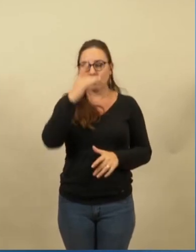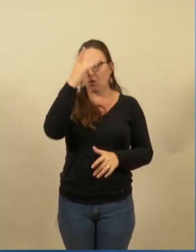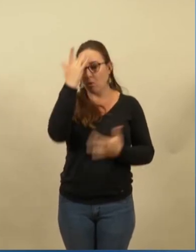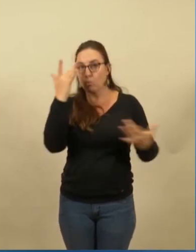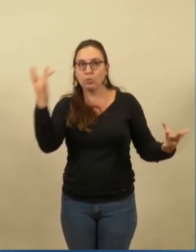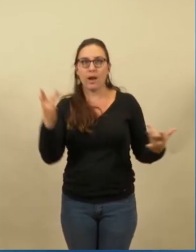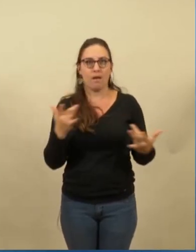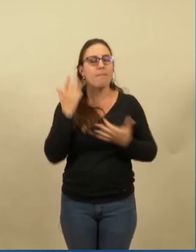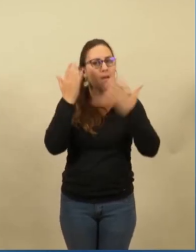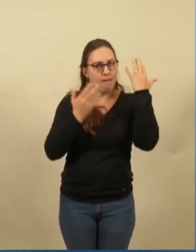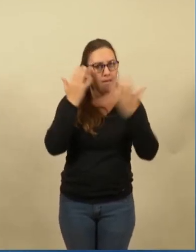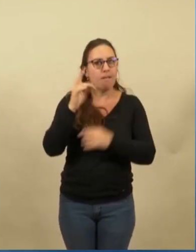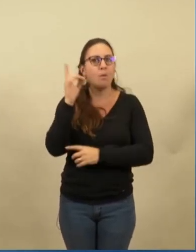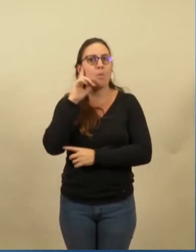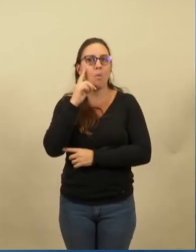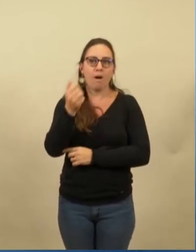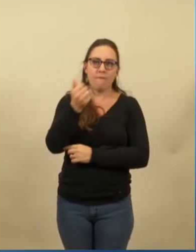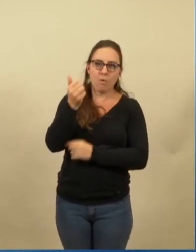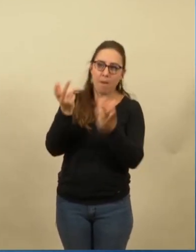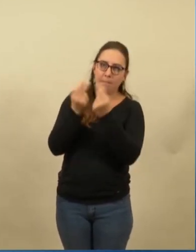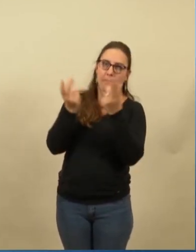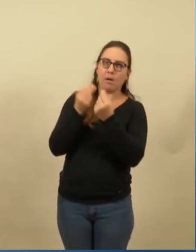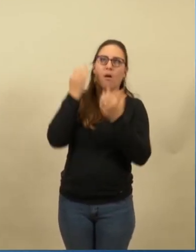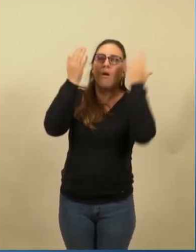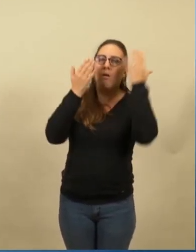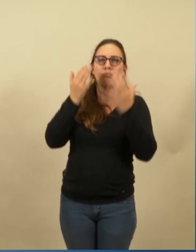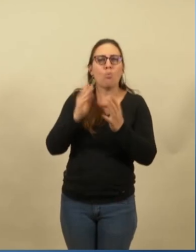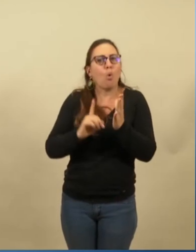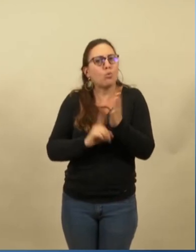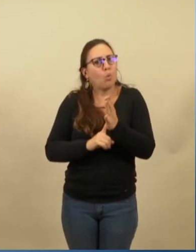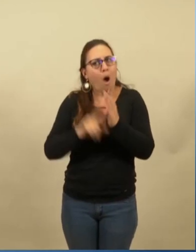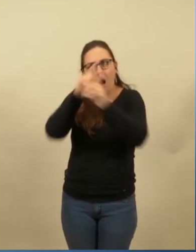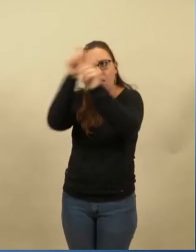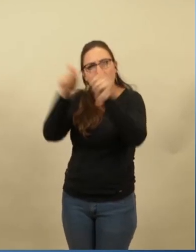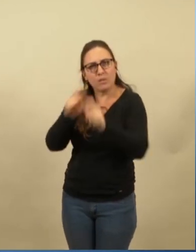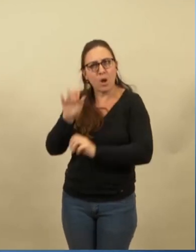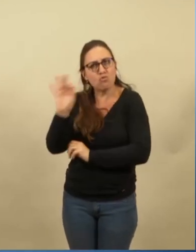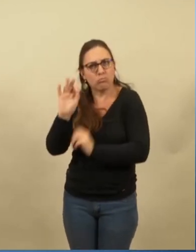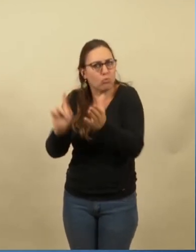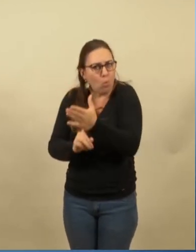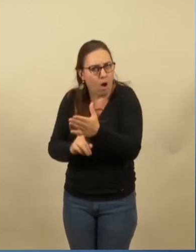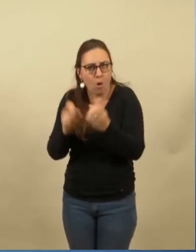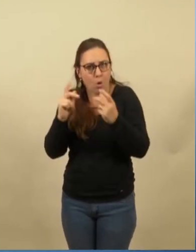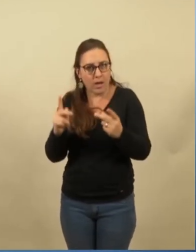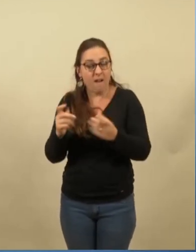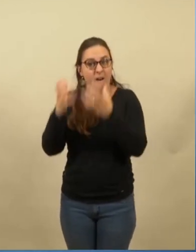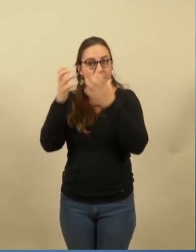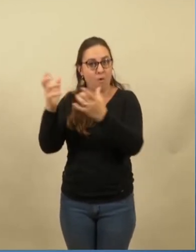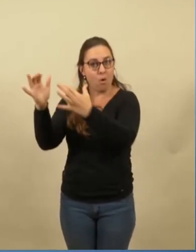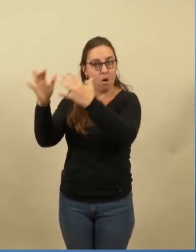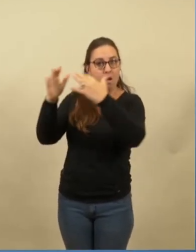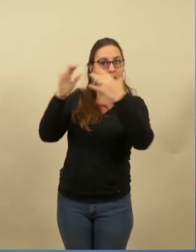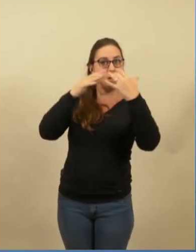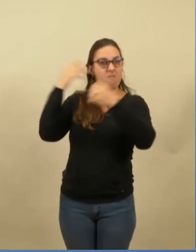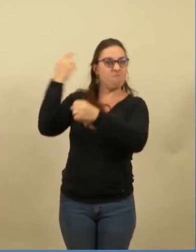parce que les préoccupations que vous avez qui peuvent être respectables et qui doit être respectés vous voulez les imposer